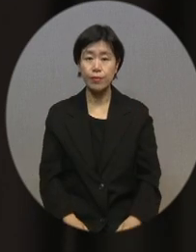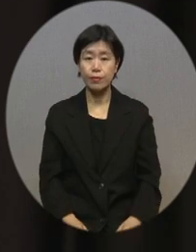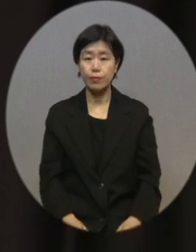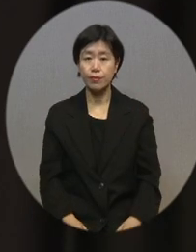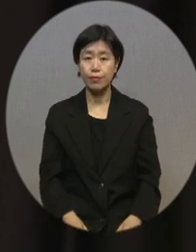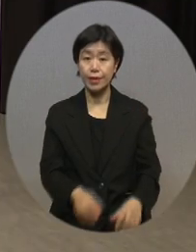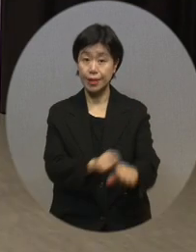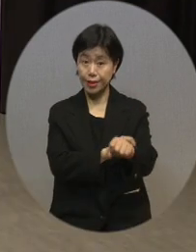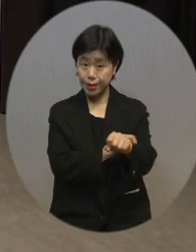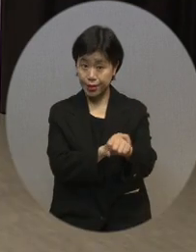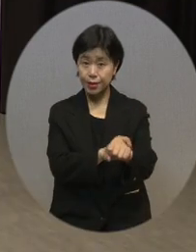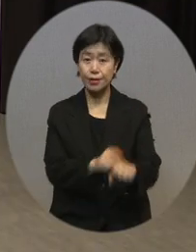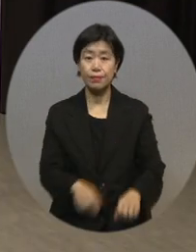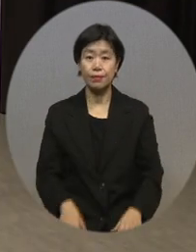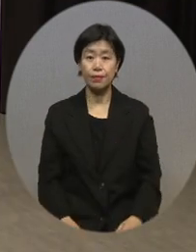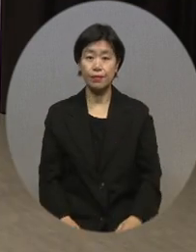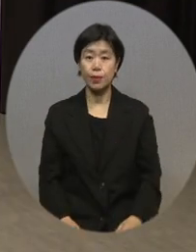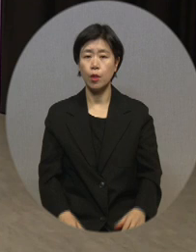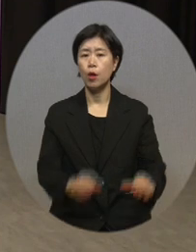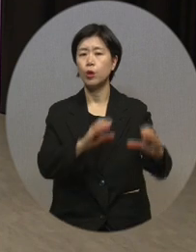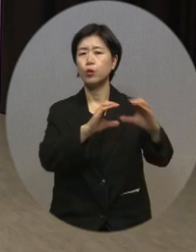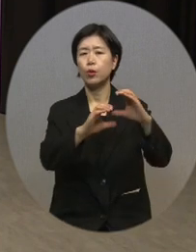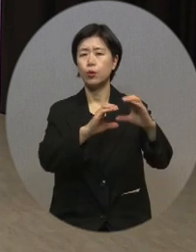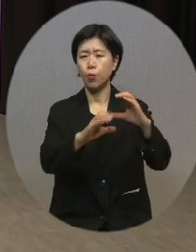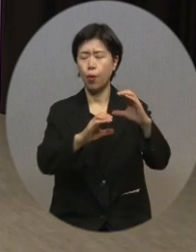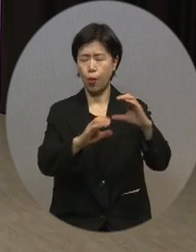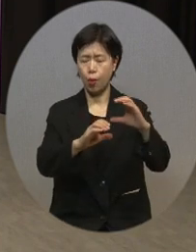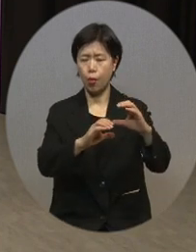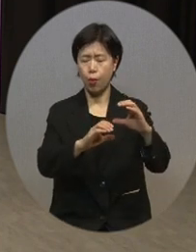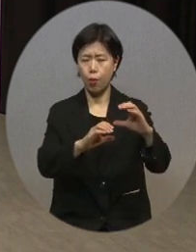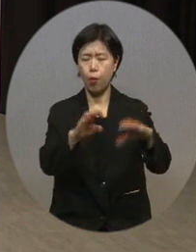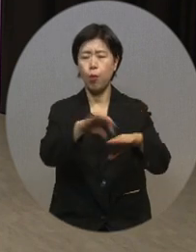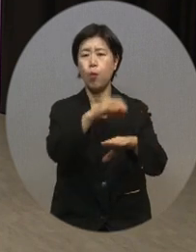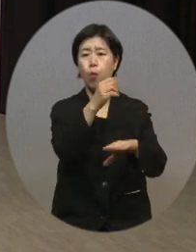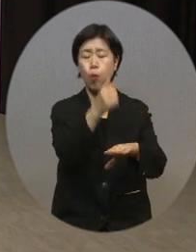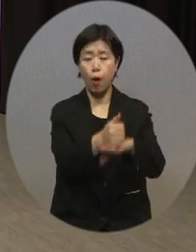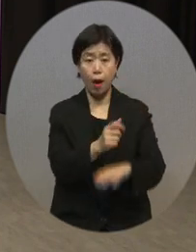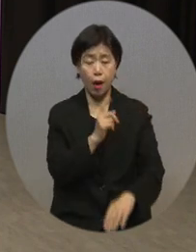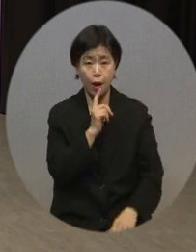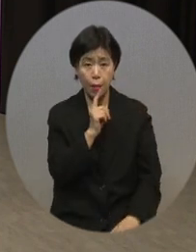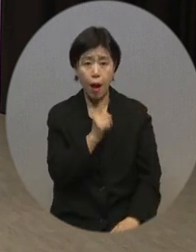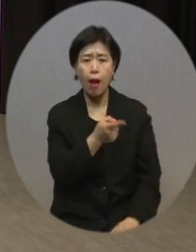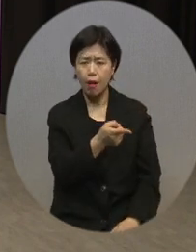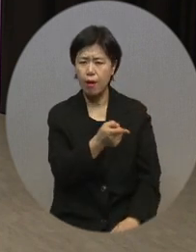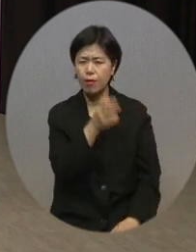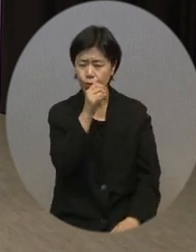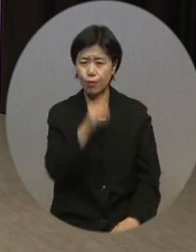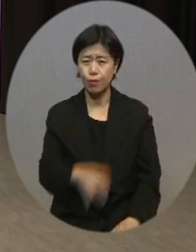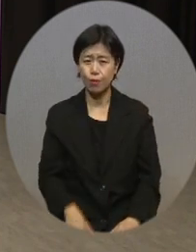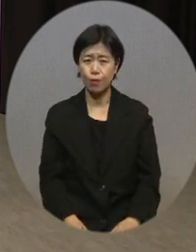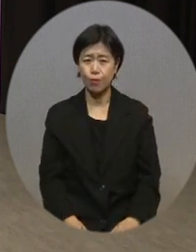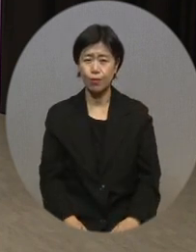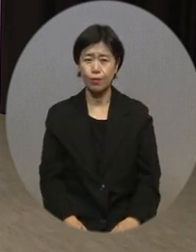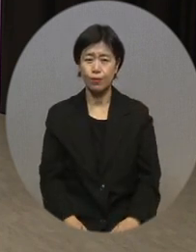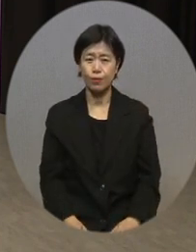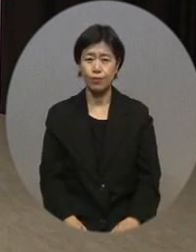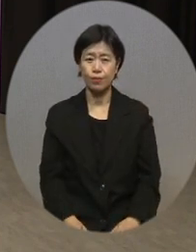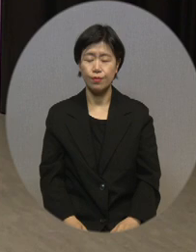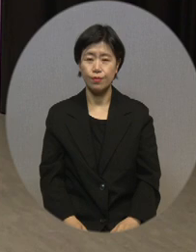특히 소통의 왕자, 소통의 달인이다 이런 얘기를 많이 해요. 그